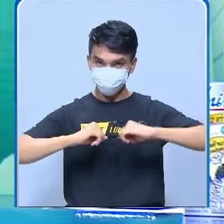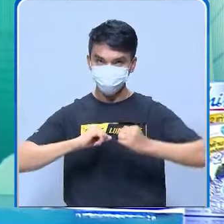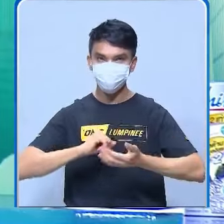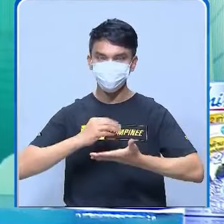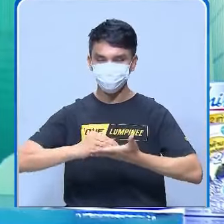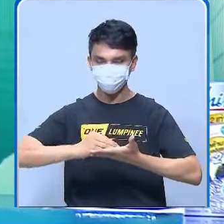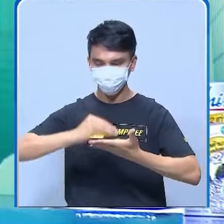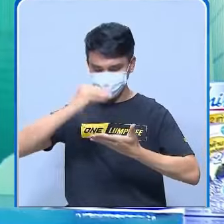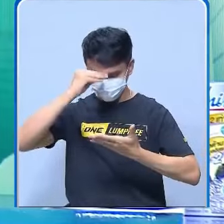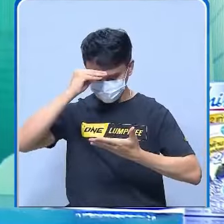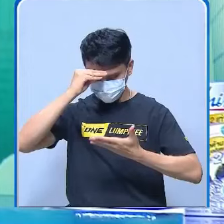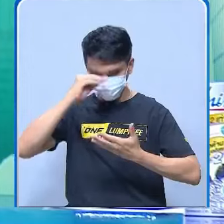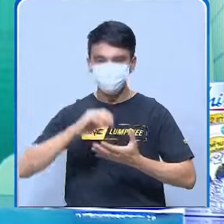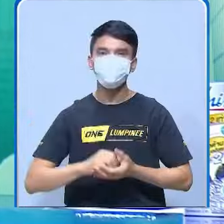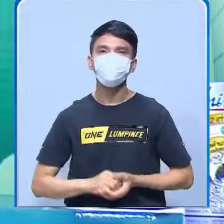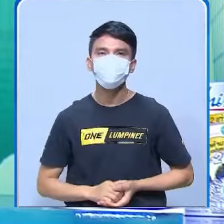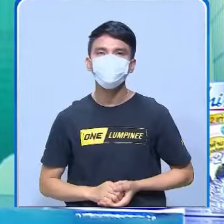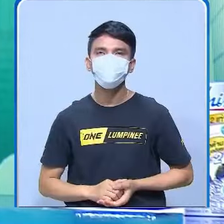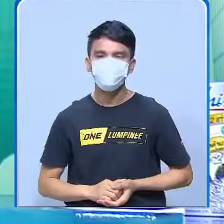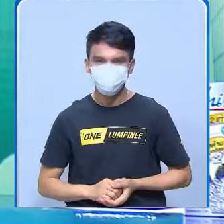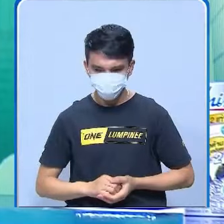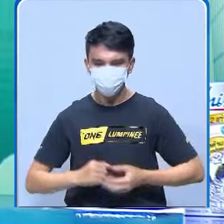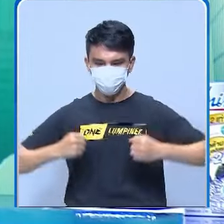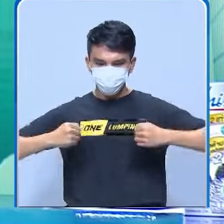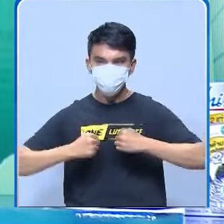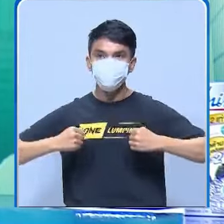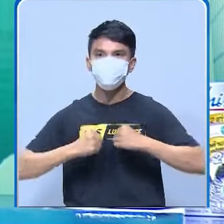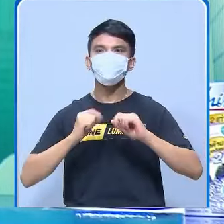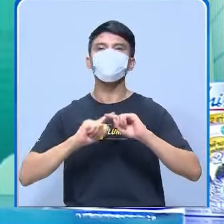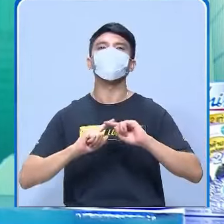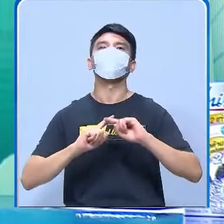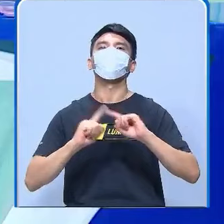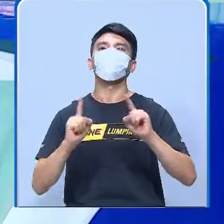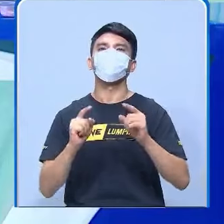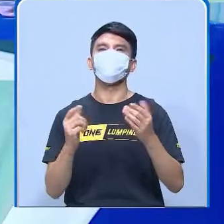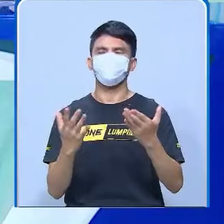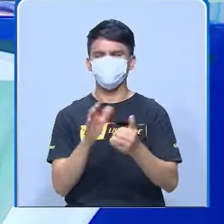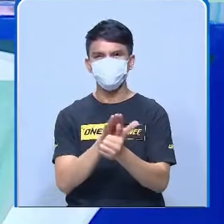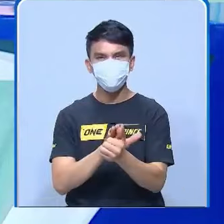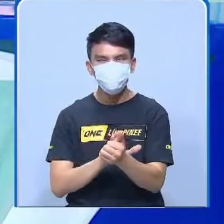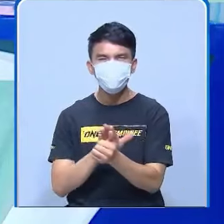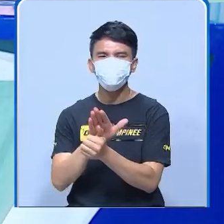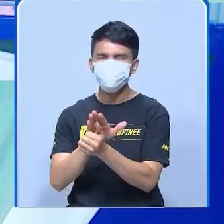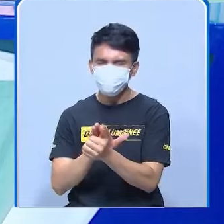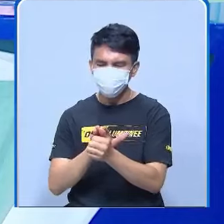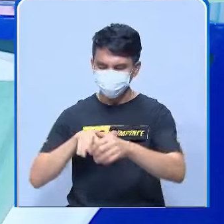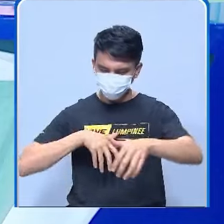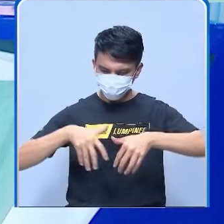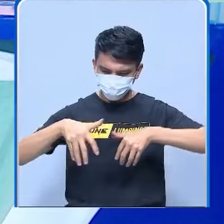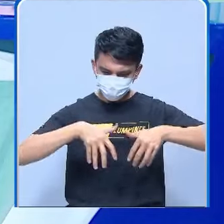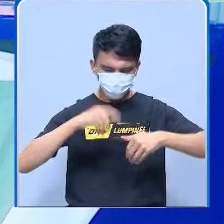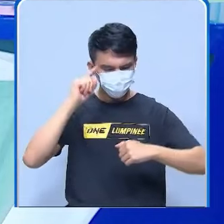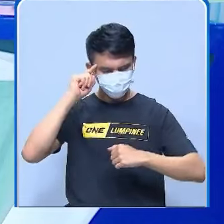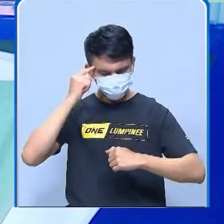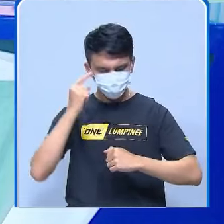เรียนนักเลงยกพวกเนี่ยนะคะมาตีคู่อรินะฮะแต่ว่าน่าสงสารก็คือชาวบ้านน่ะที่เขาไม่รู้อีโน